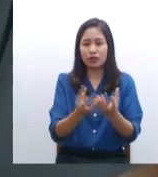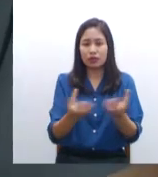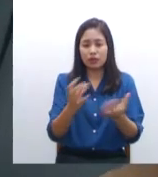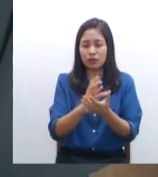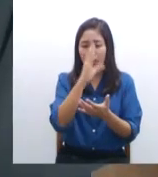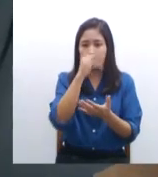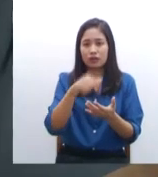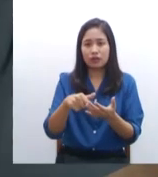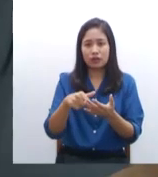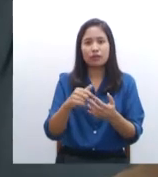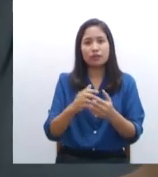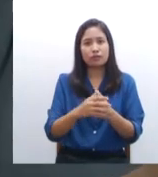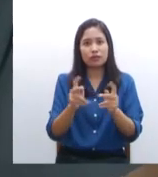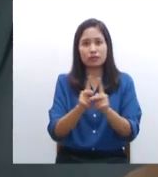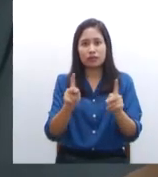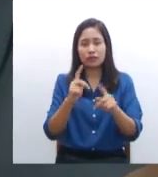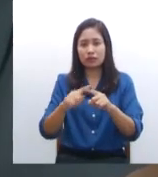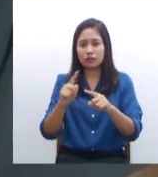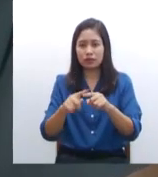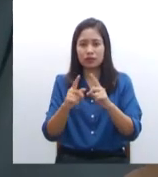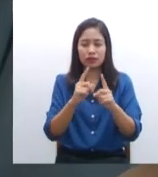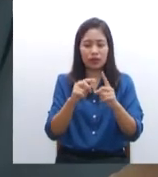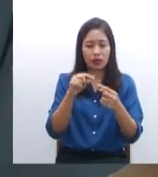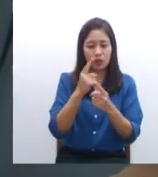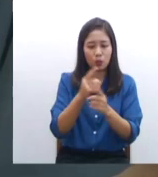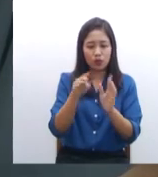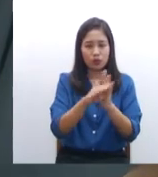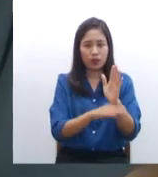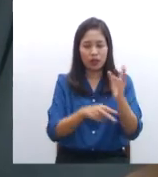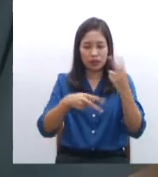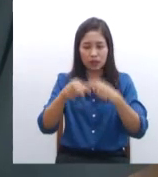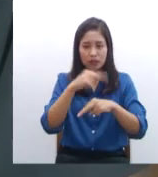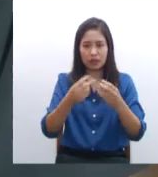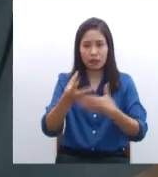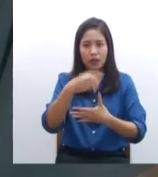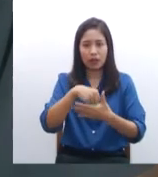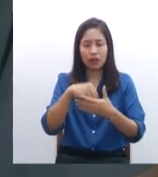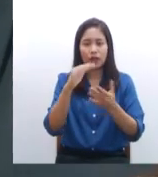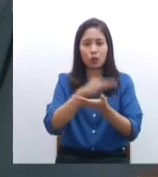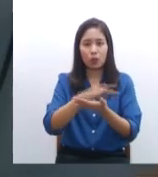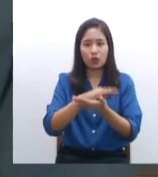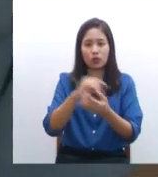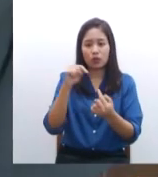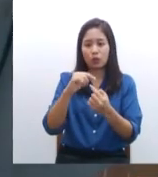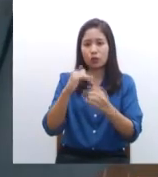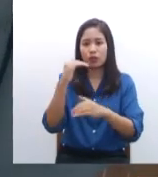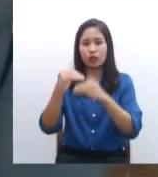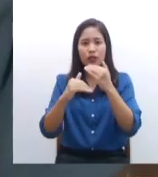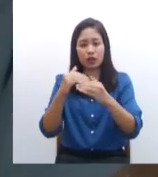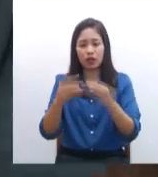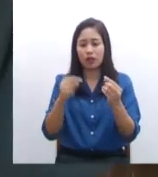นับสนุนการพัฒนาระบบการนิเทศภายในโรงเรียนที่คำนึงถึงการพัฒนาคุณภาพครูที่ส่งผลต่อคุณภาพ